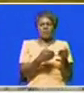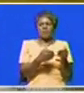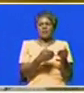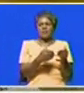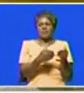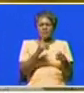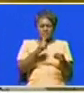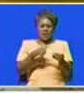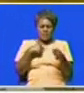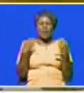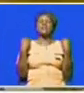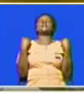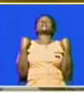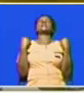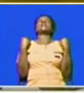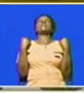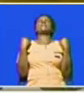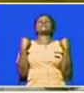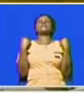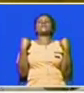Sasa nikienda kwa kitanda pale